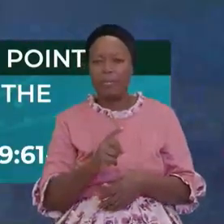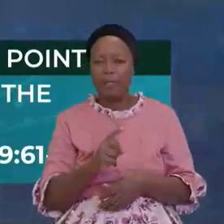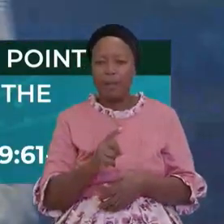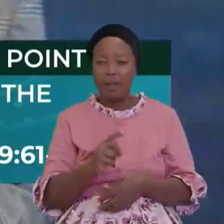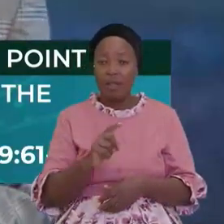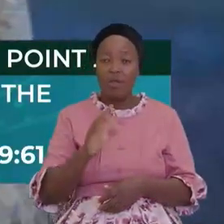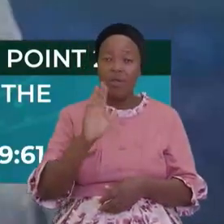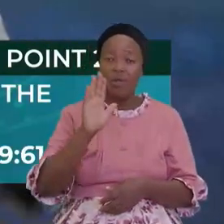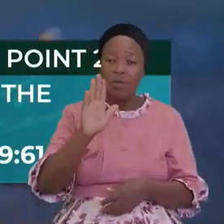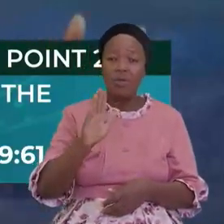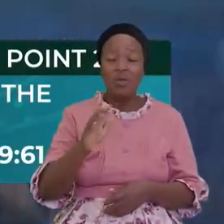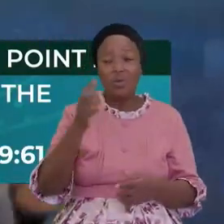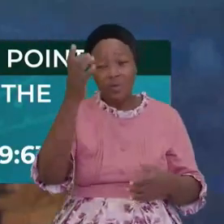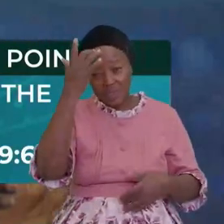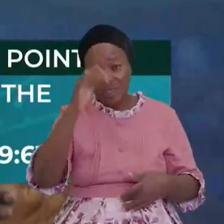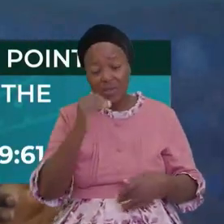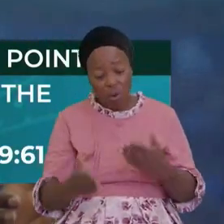d'accord, je vais vérifier.